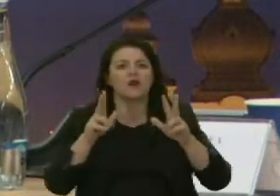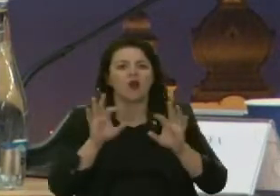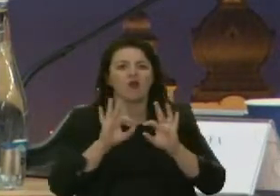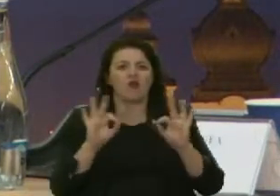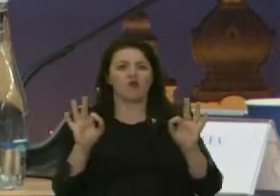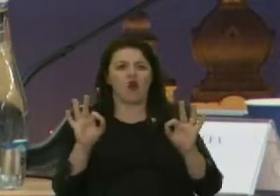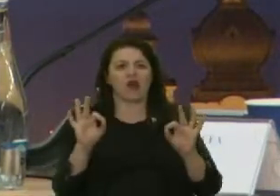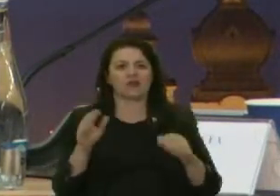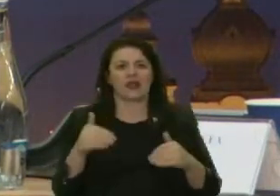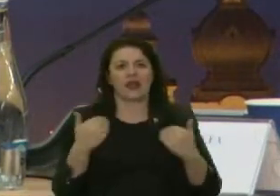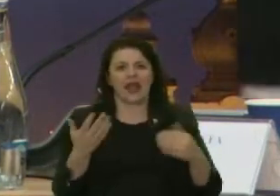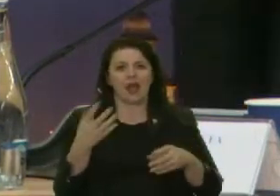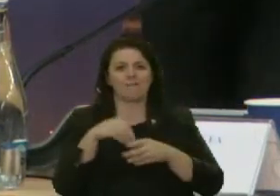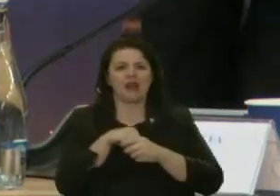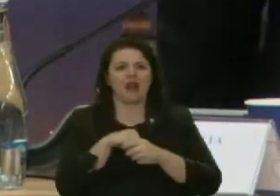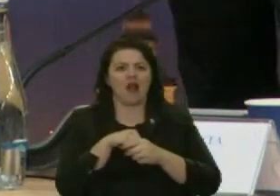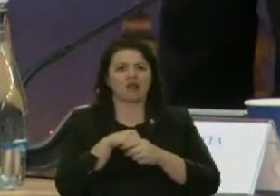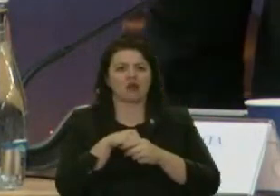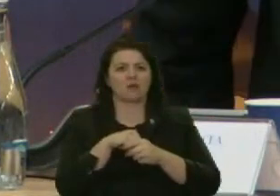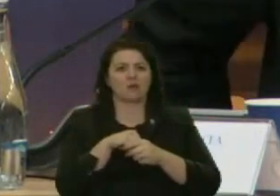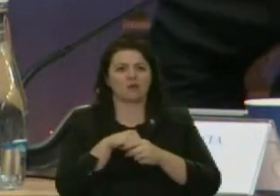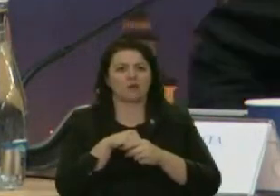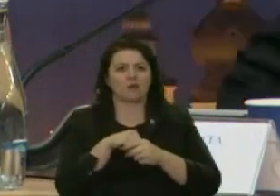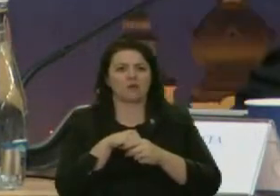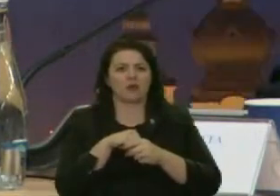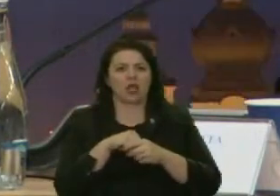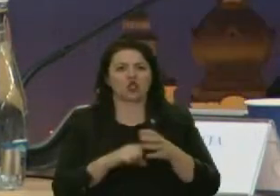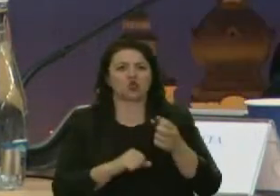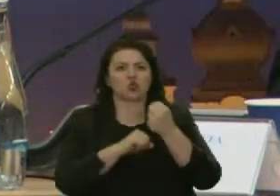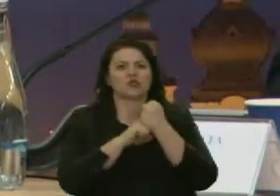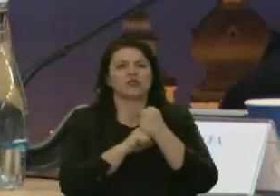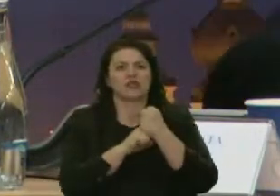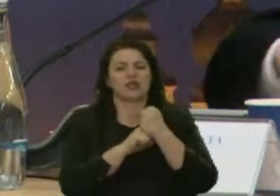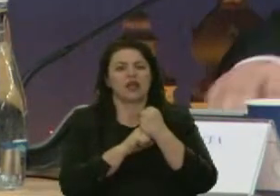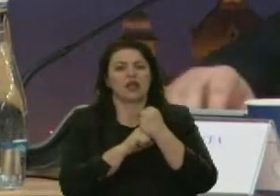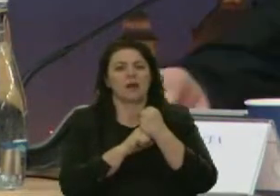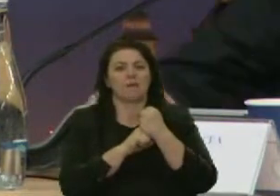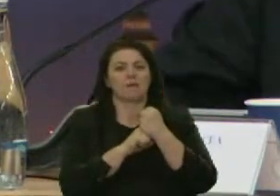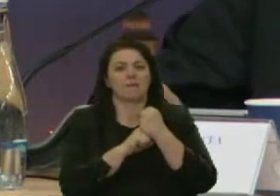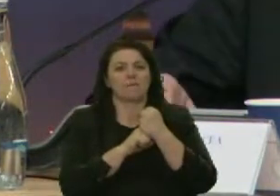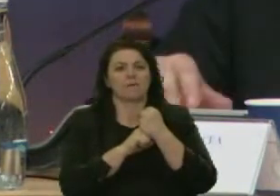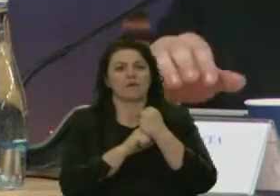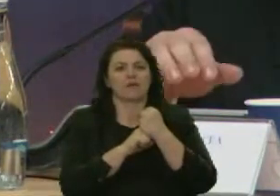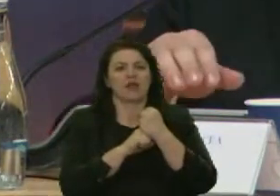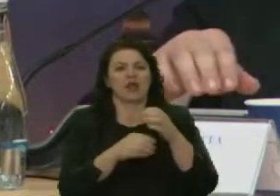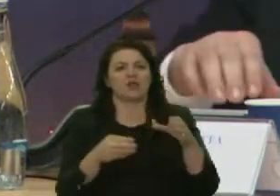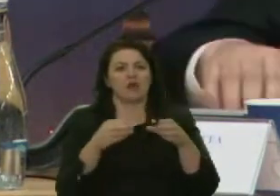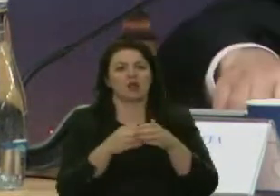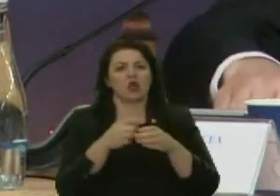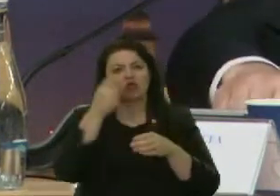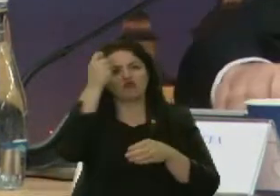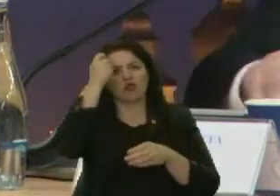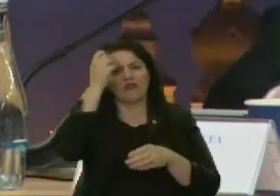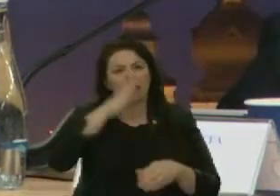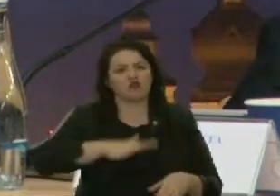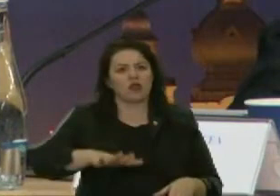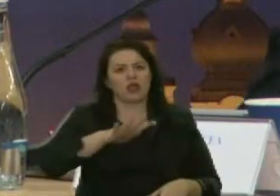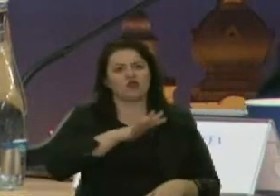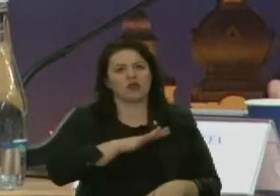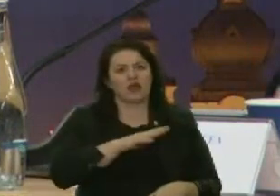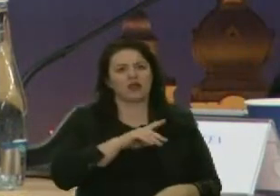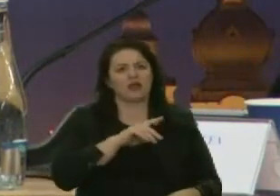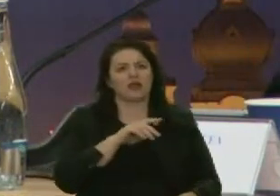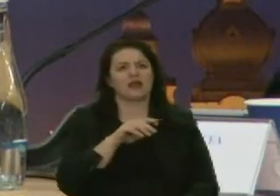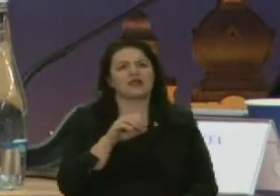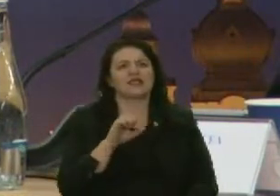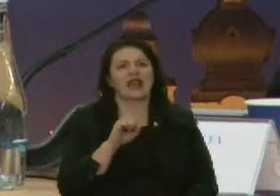foarte implicat în susținerea dimensiunilor civice din cetate se numește